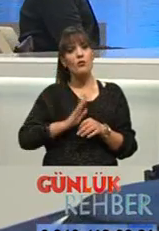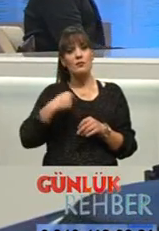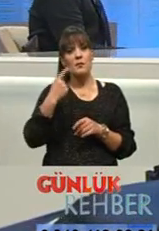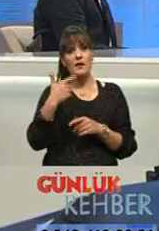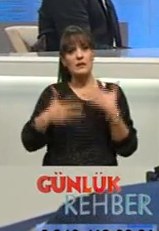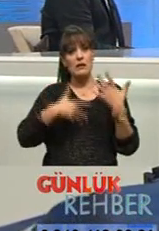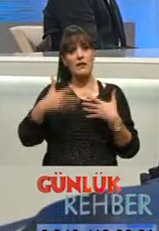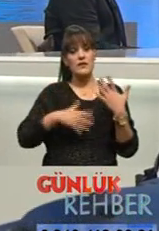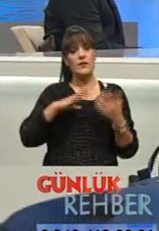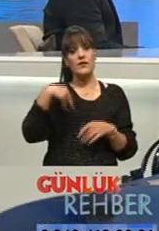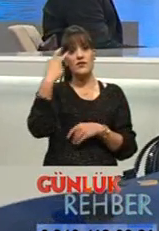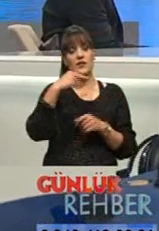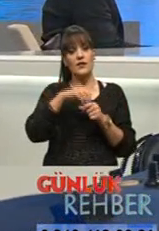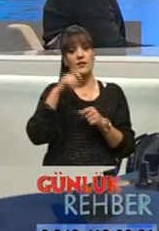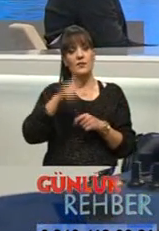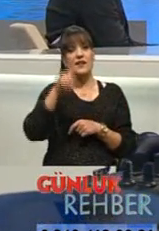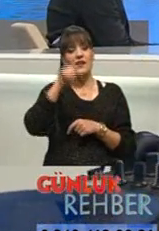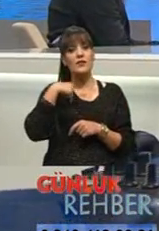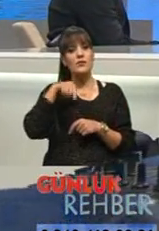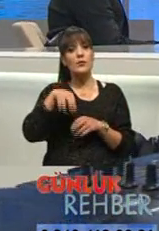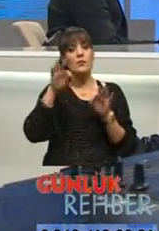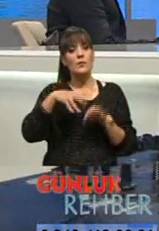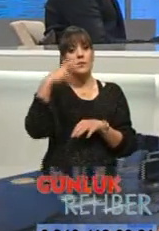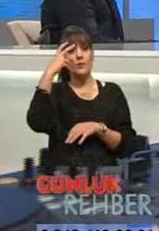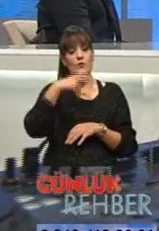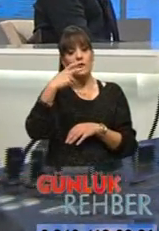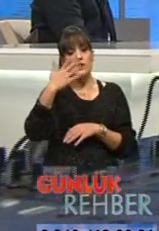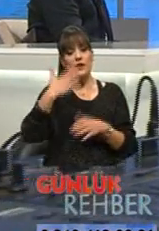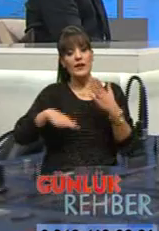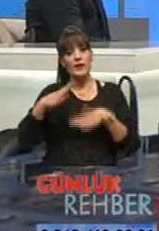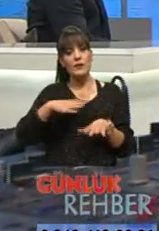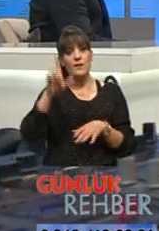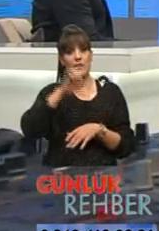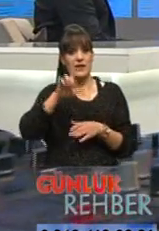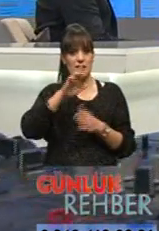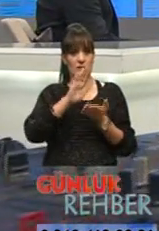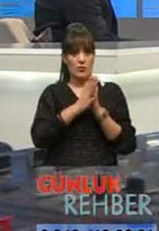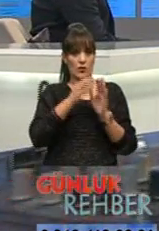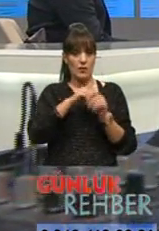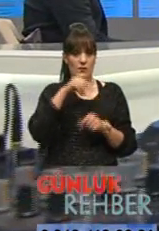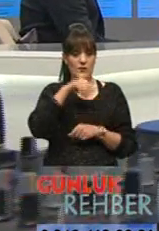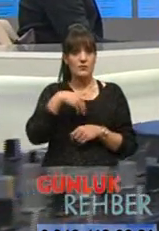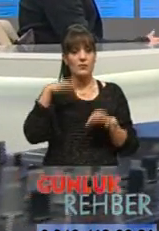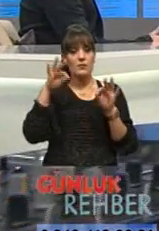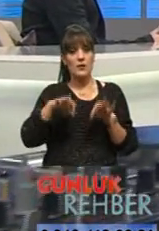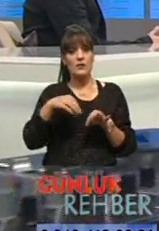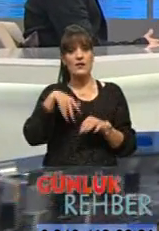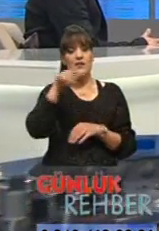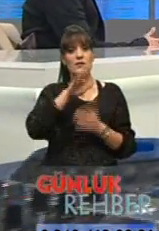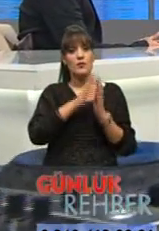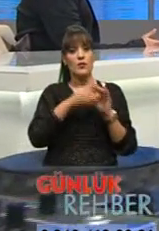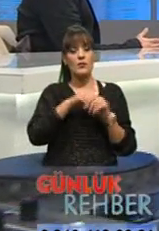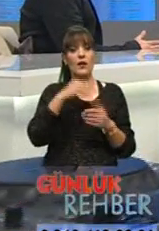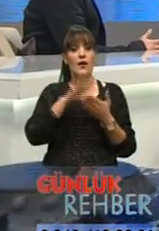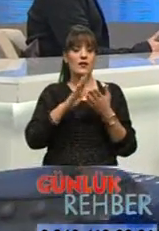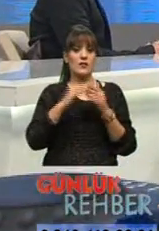bir hevesler var, bir şarkılar. Şimdi ilk şöyle başladım. Müziğe olan ilgim lise dönemlerinde başladı. Lise dönemlerinde